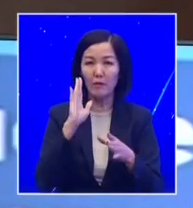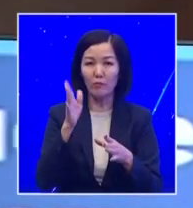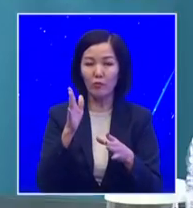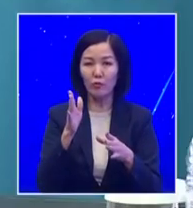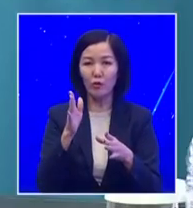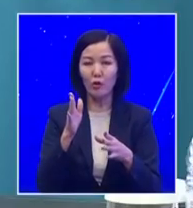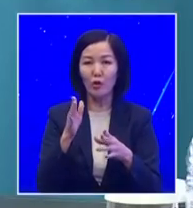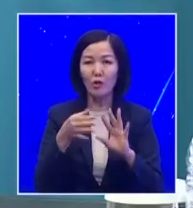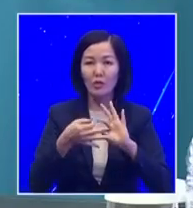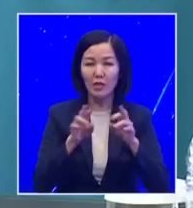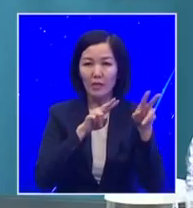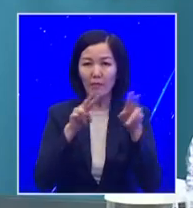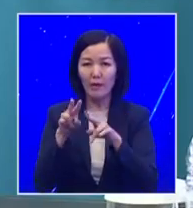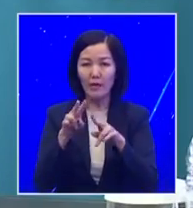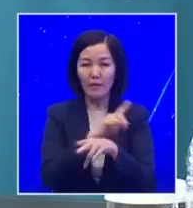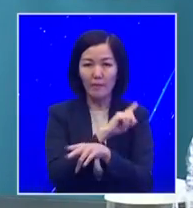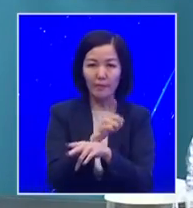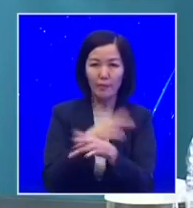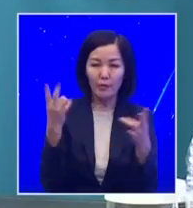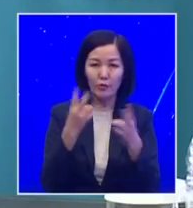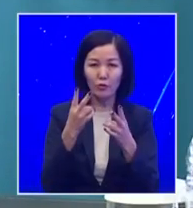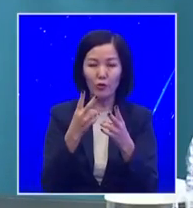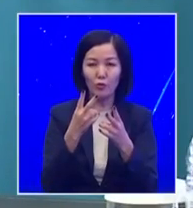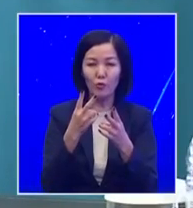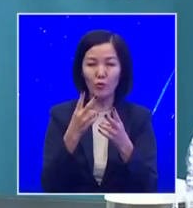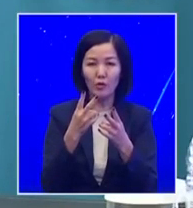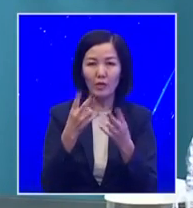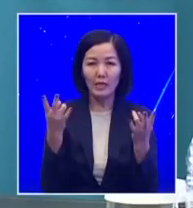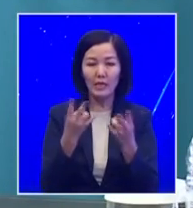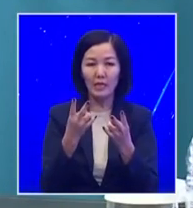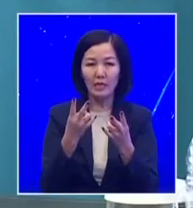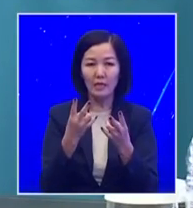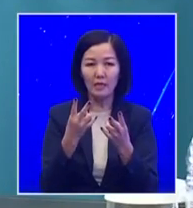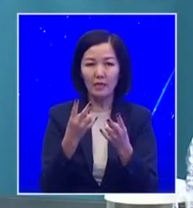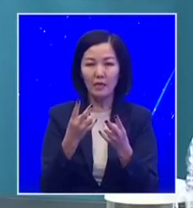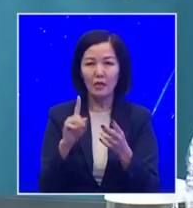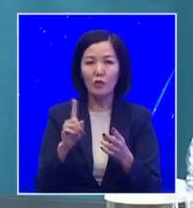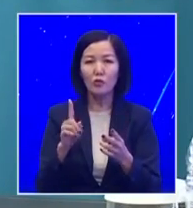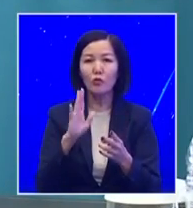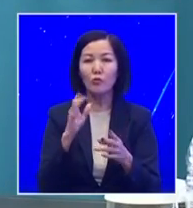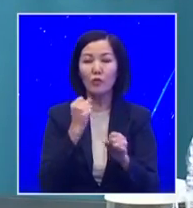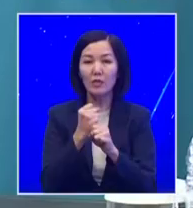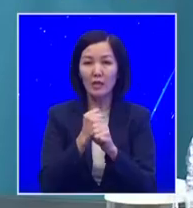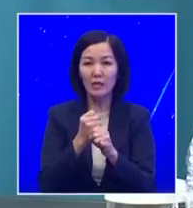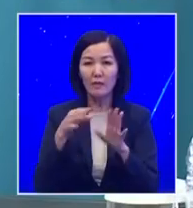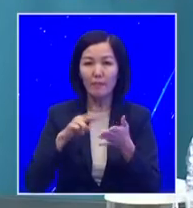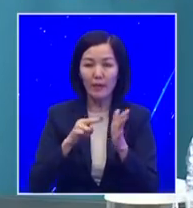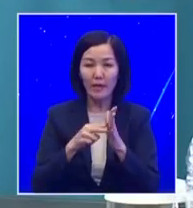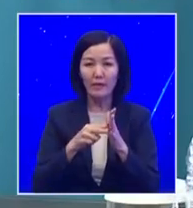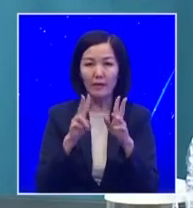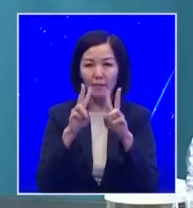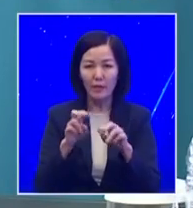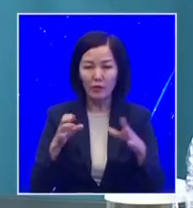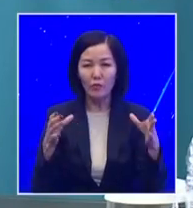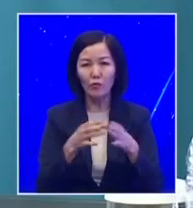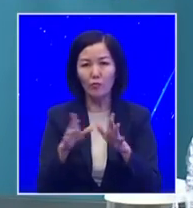справлять. Сундерман? Все, отработайте вот этот алгоритм действий, где что, что будете делать. Жаңа да, мониторинговые группы, другие